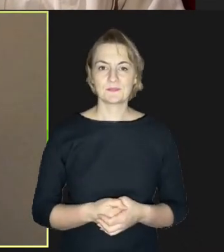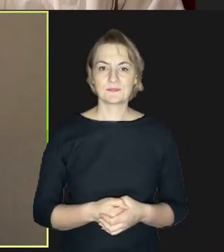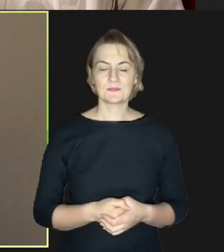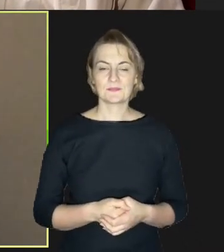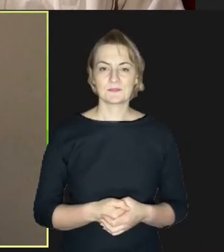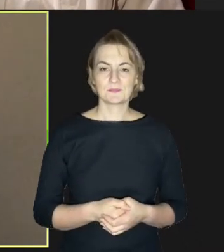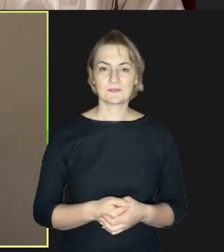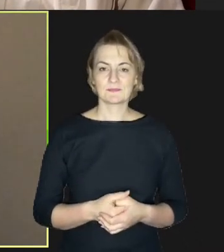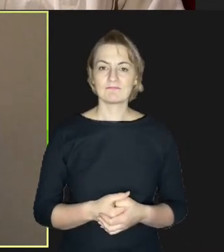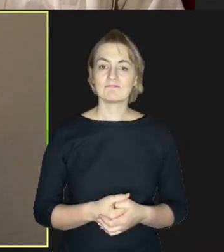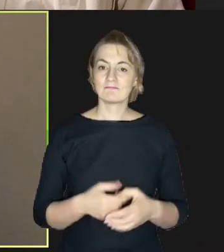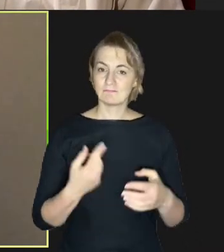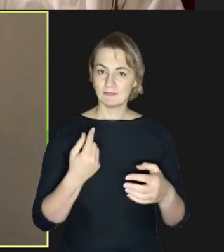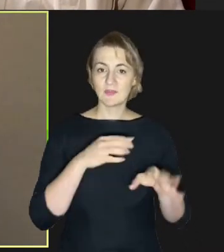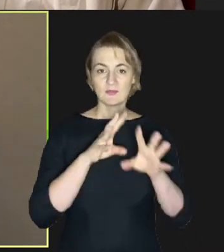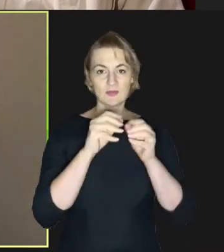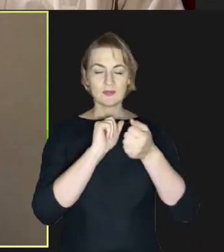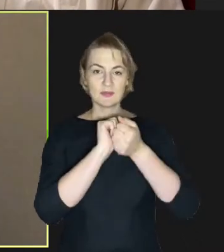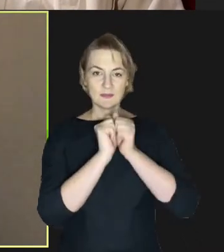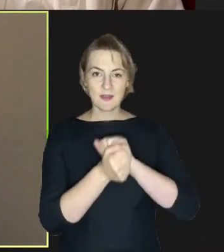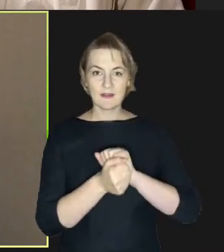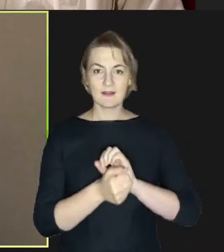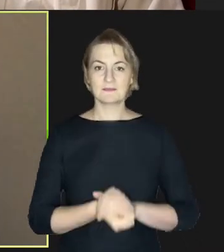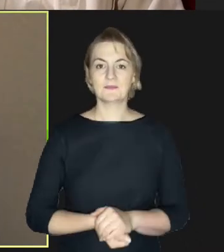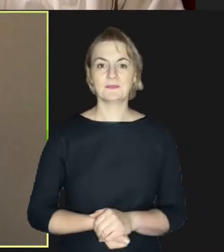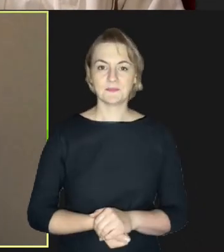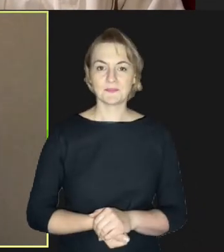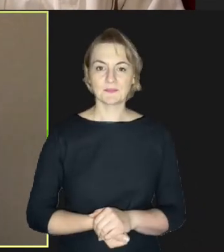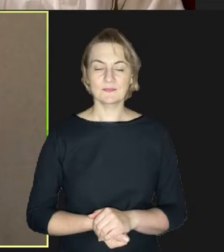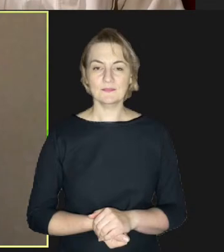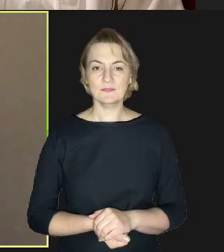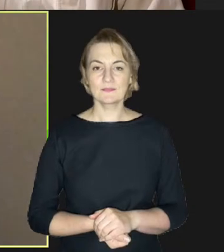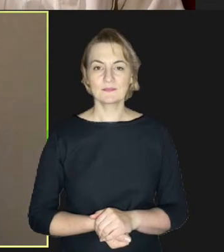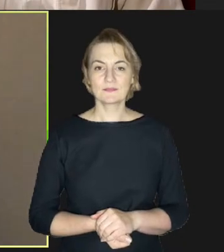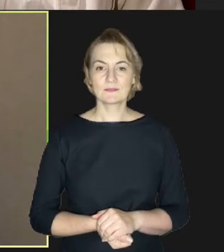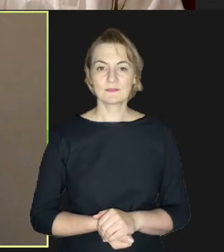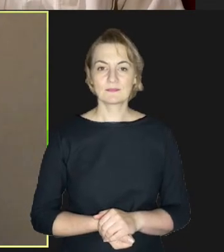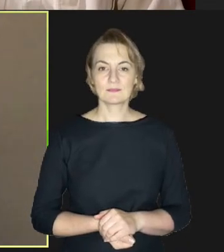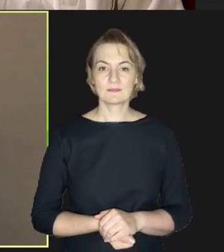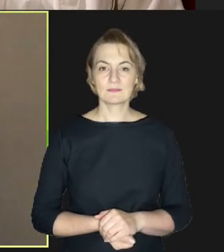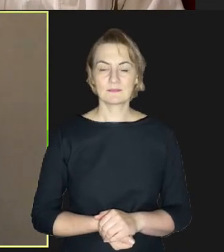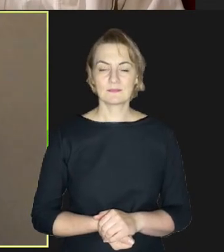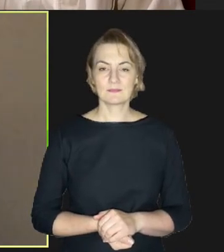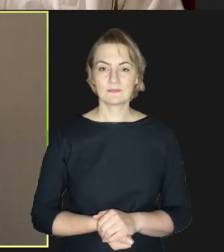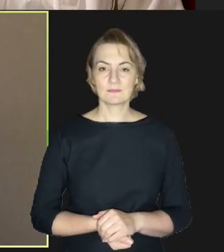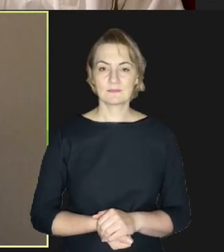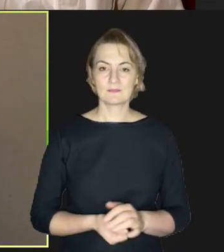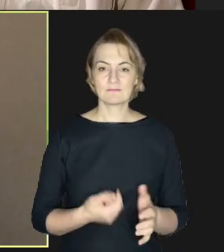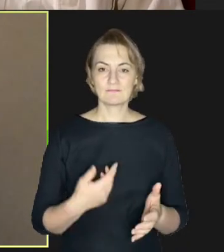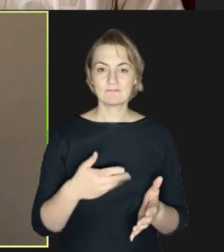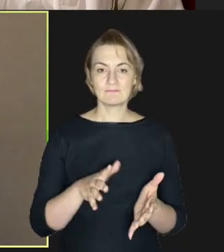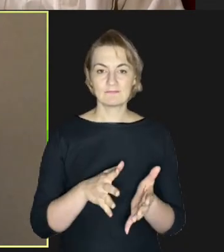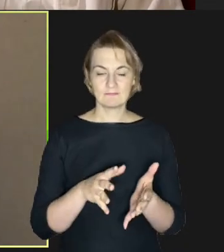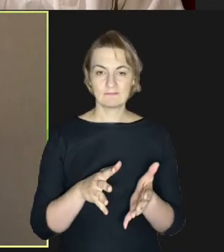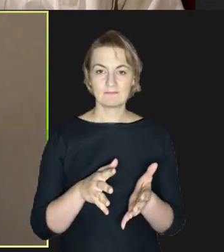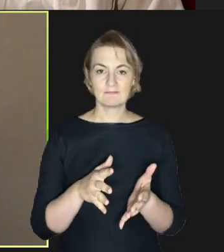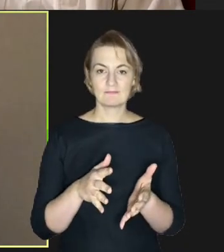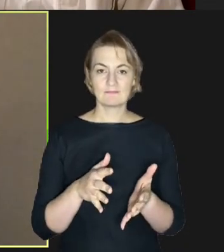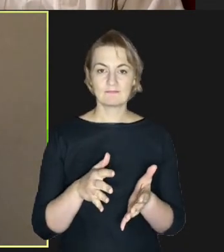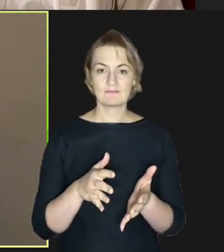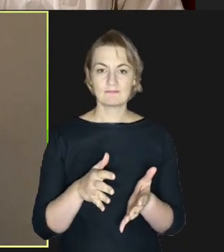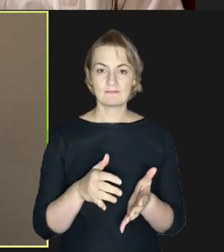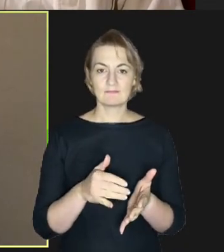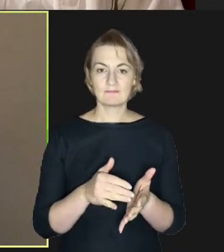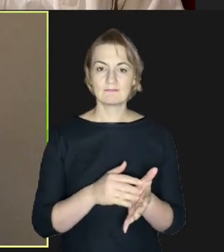I to zmienia postać rzeczy. Bo wtedy możemy sobie zadać podobnie, zresztą jak jeśli chodzi